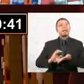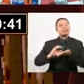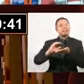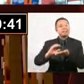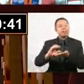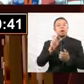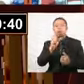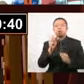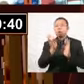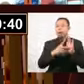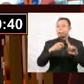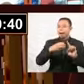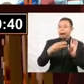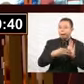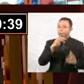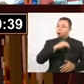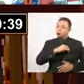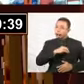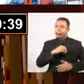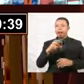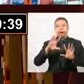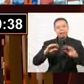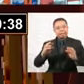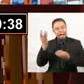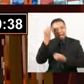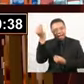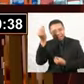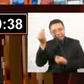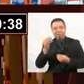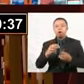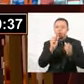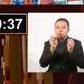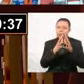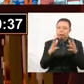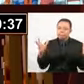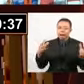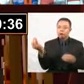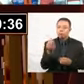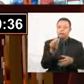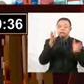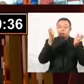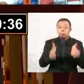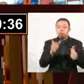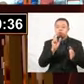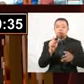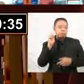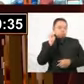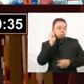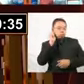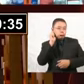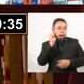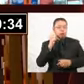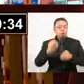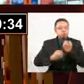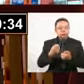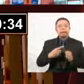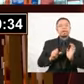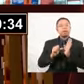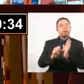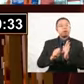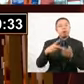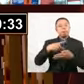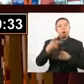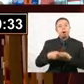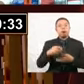UMKM pekerja kreatif biaya pengembangan pariwisata bahkan khusus pengusaha perempuan kita prioritasin di